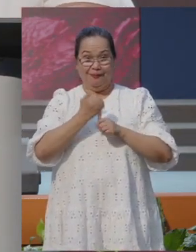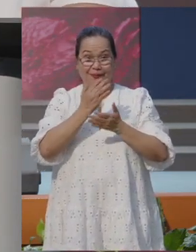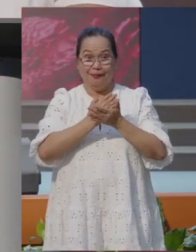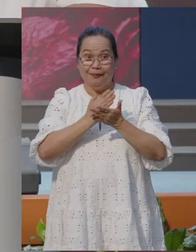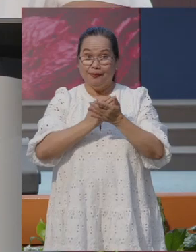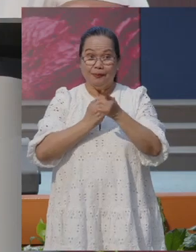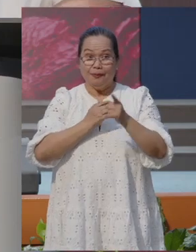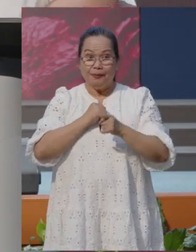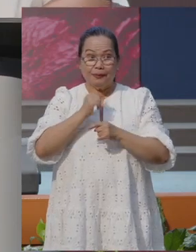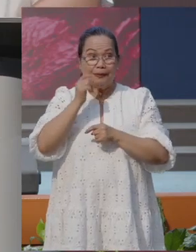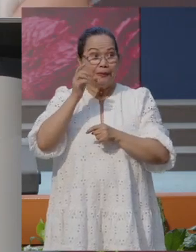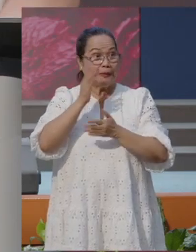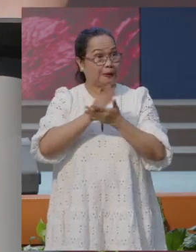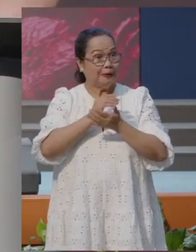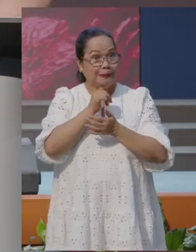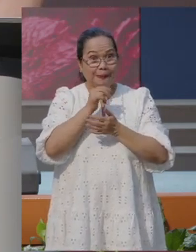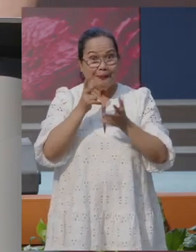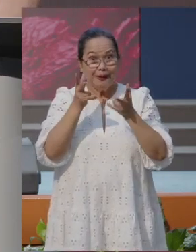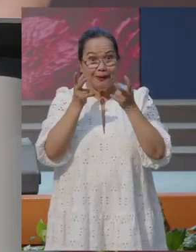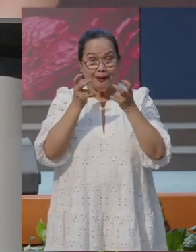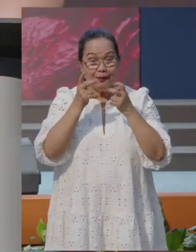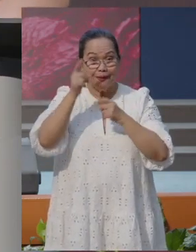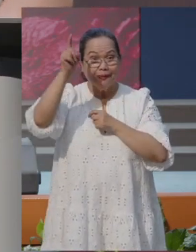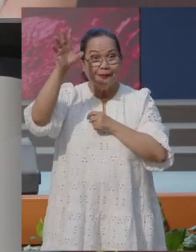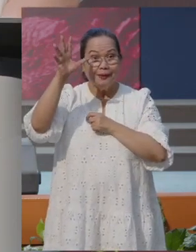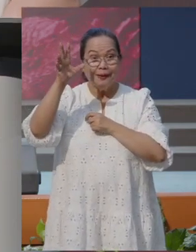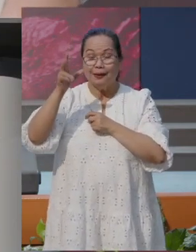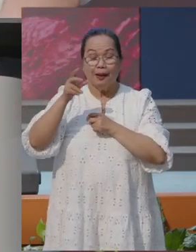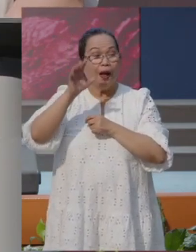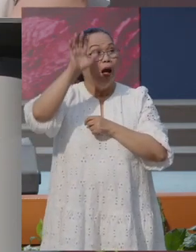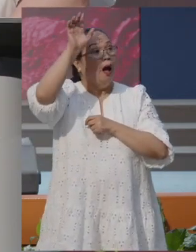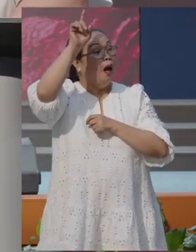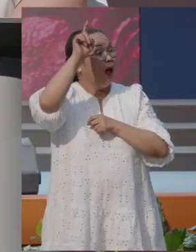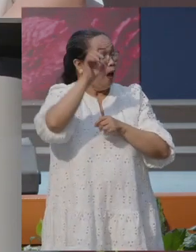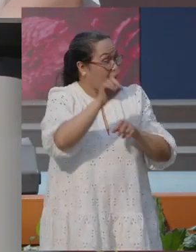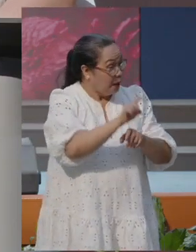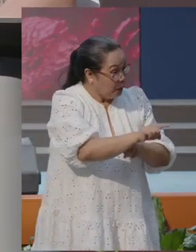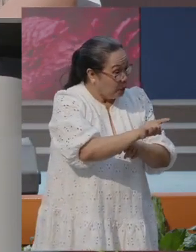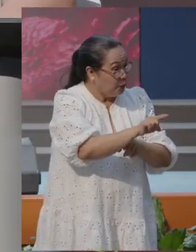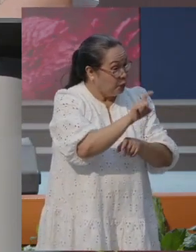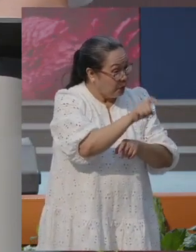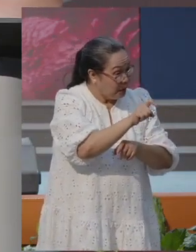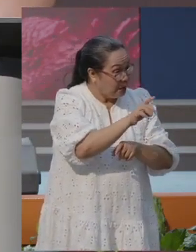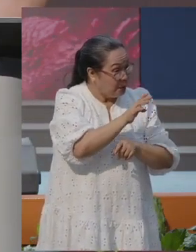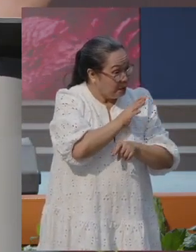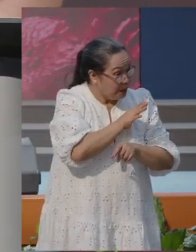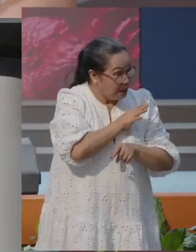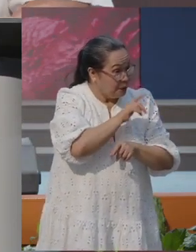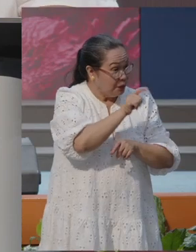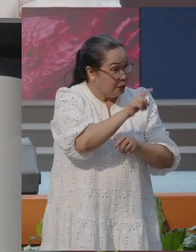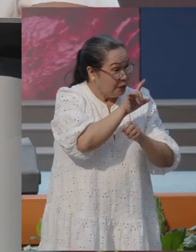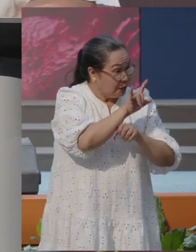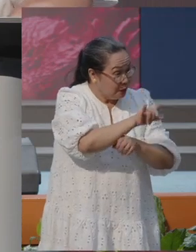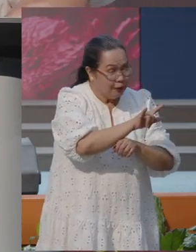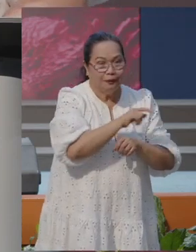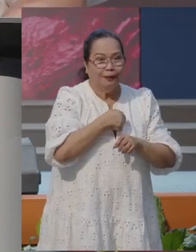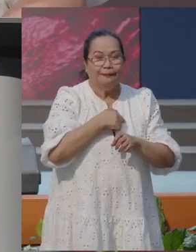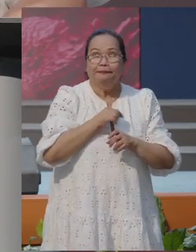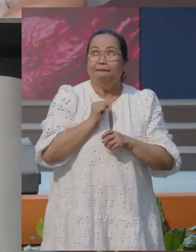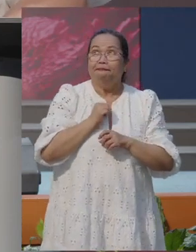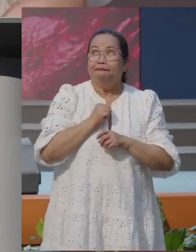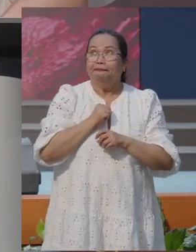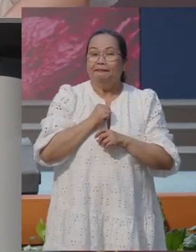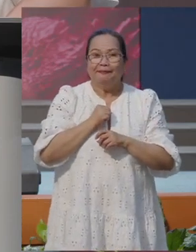hindi makikinig sa tawag ng Panginoon para sa kaligtasan. Meron talaga. Sa